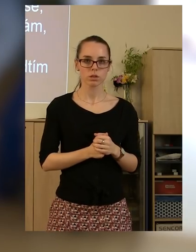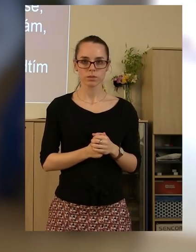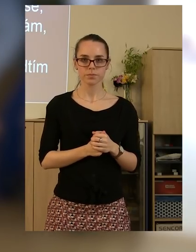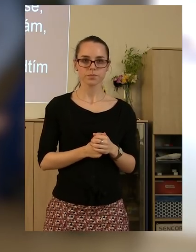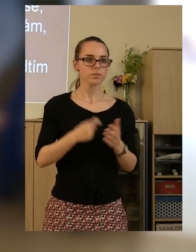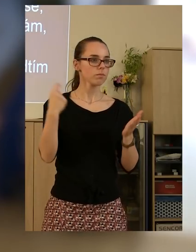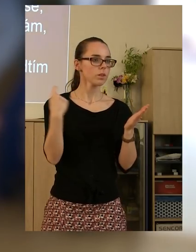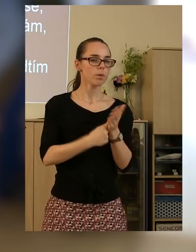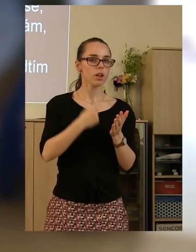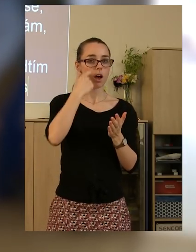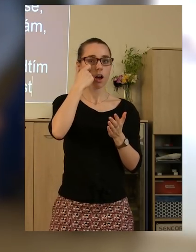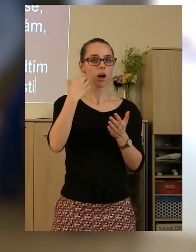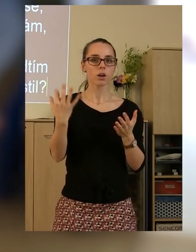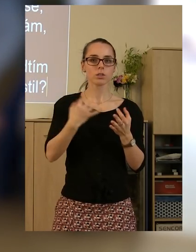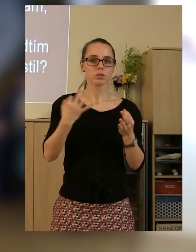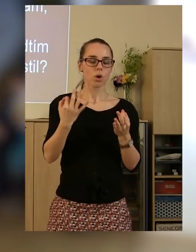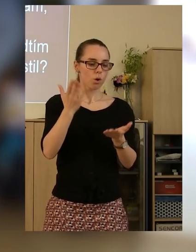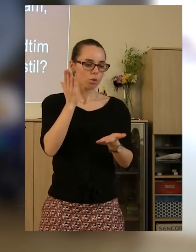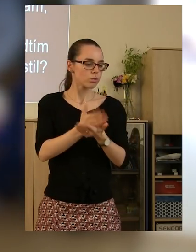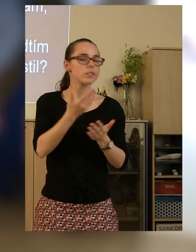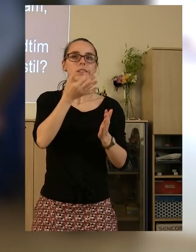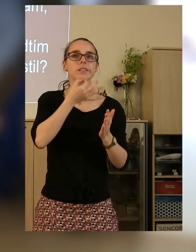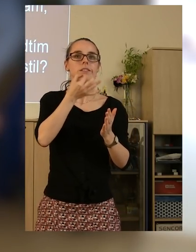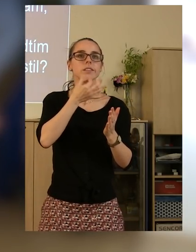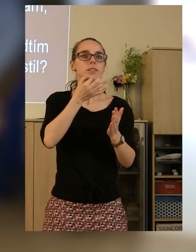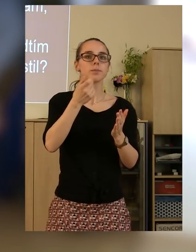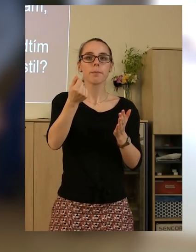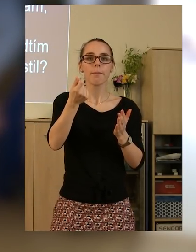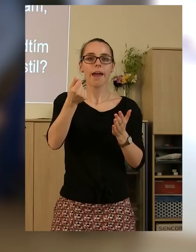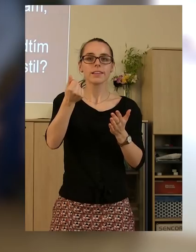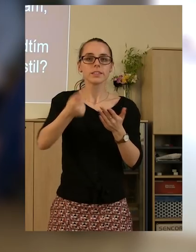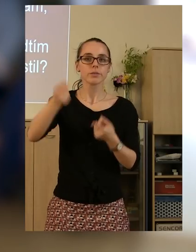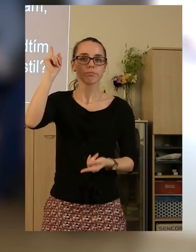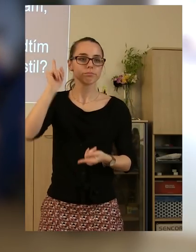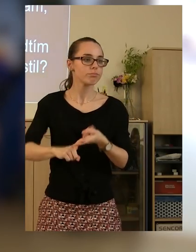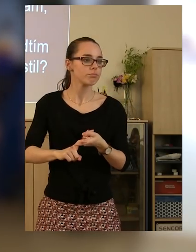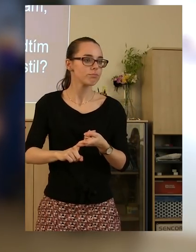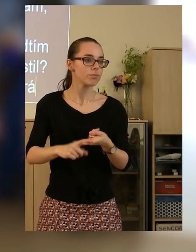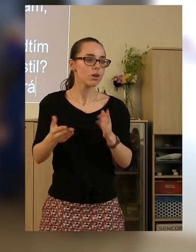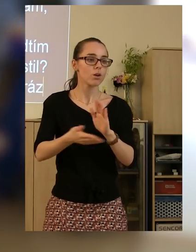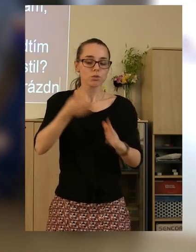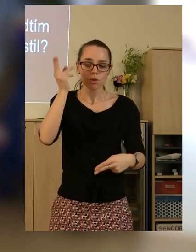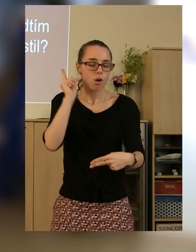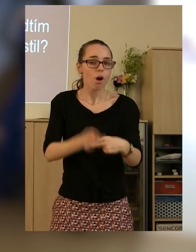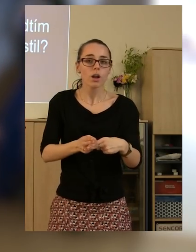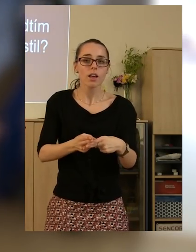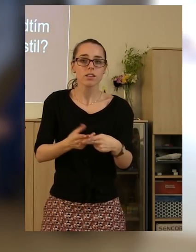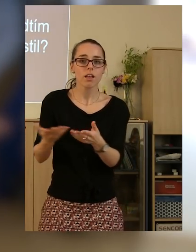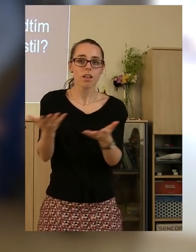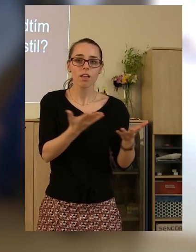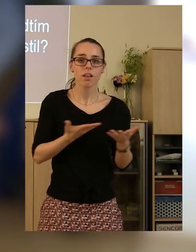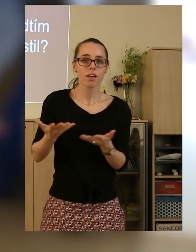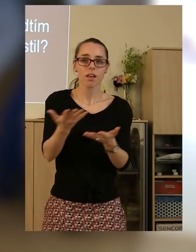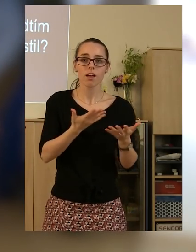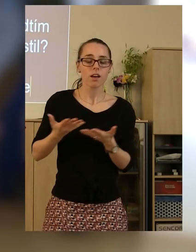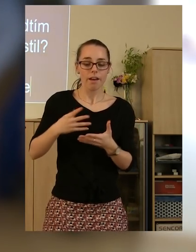jako konto je prázdný. Jsem v bance. Doteďka tam byl prostě doteďka tam